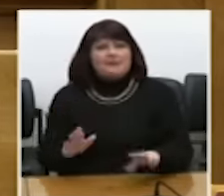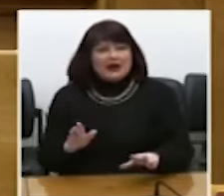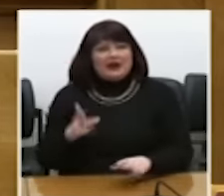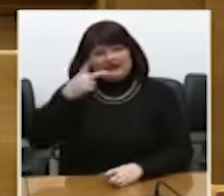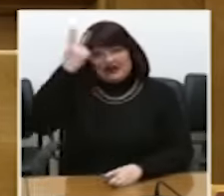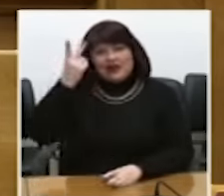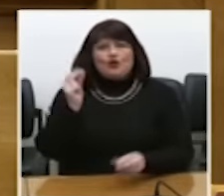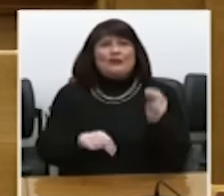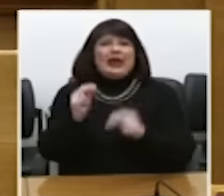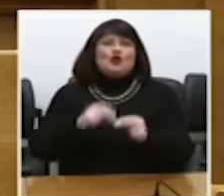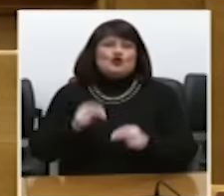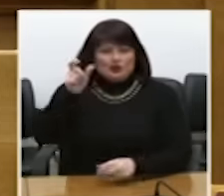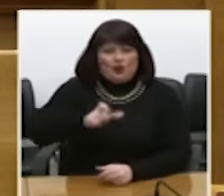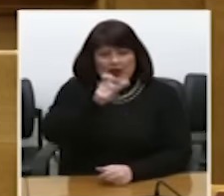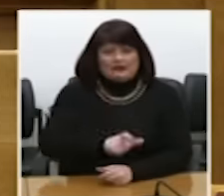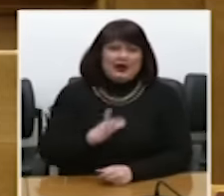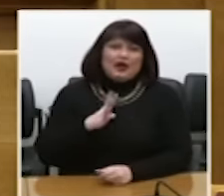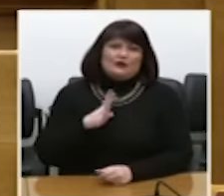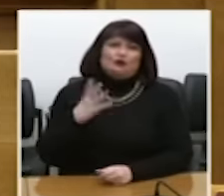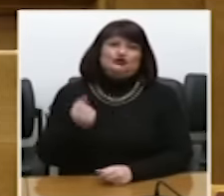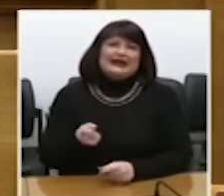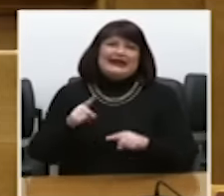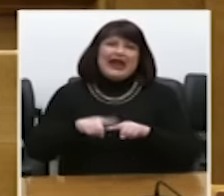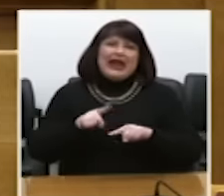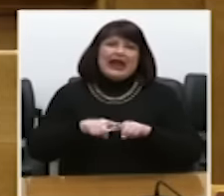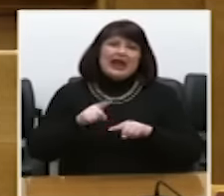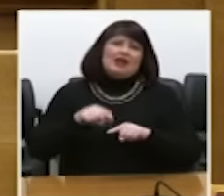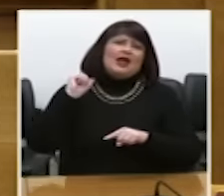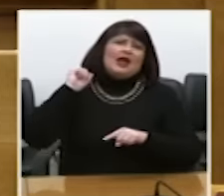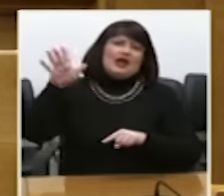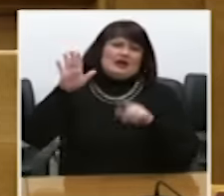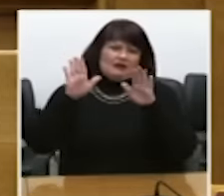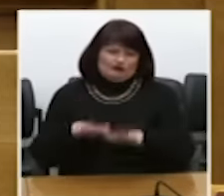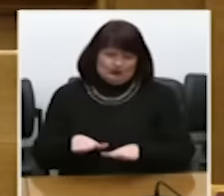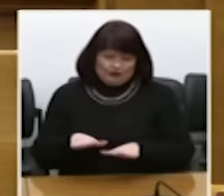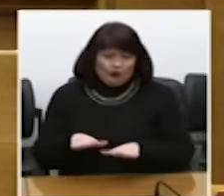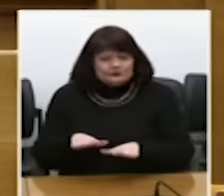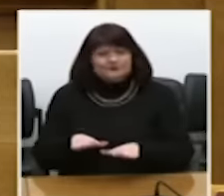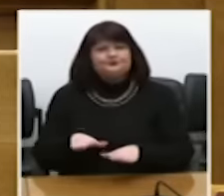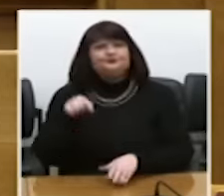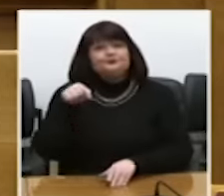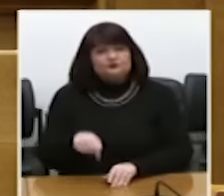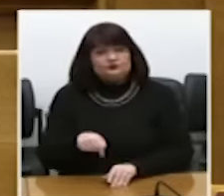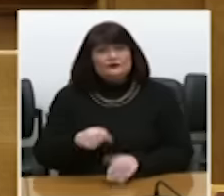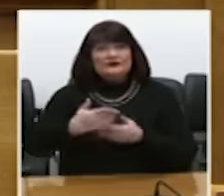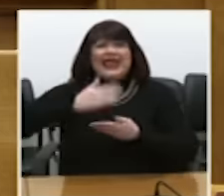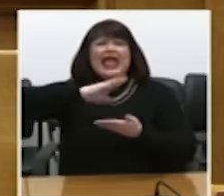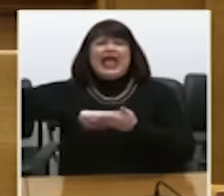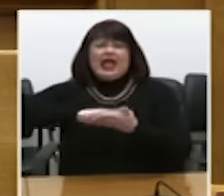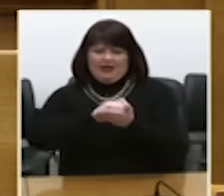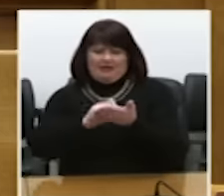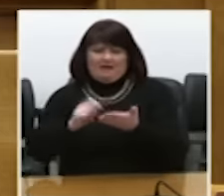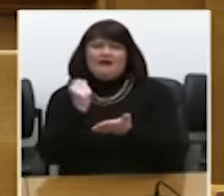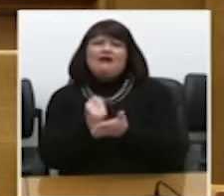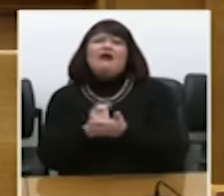εκλογικού δικαιώματος των Ελλήνων εκτός της επικράτειας. Τώρα φέρνετε την επιστολική ψήφο και αλλάζετε